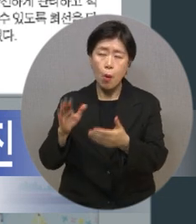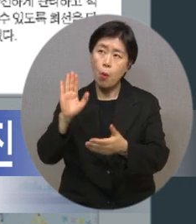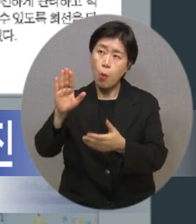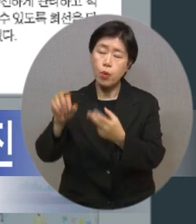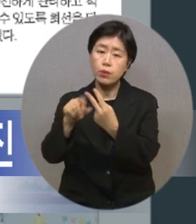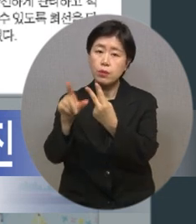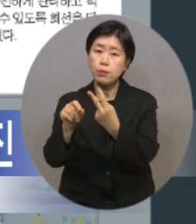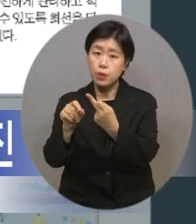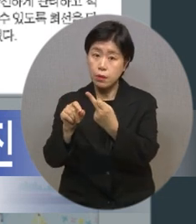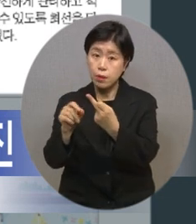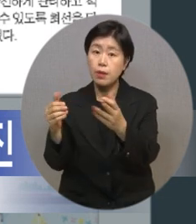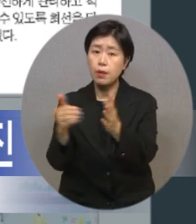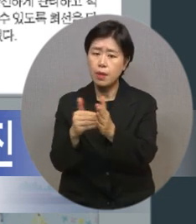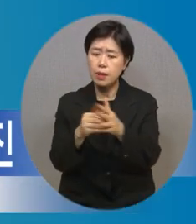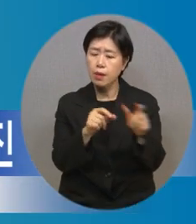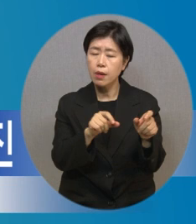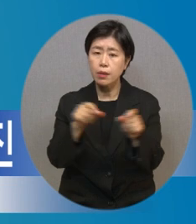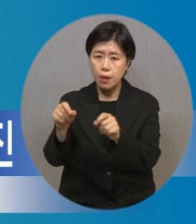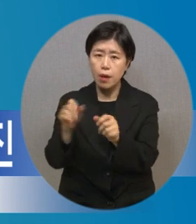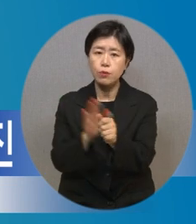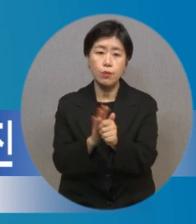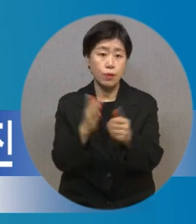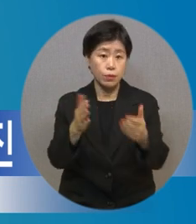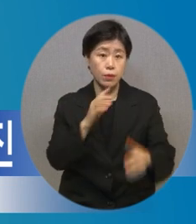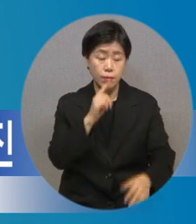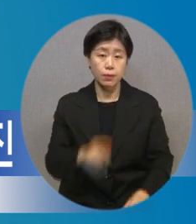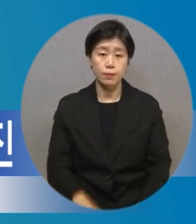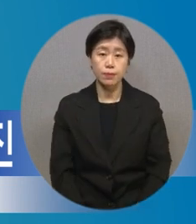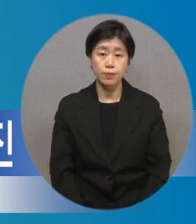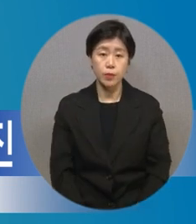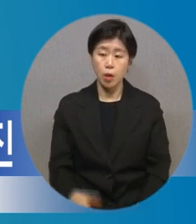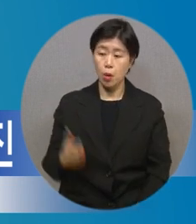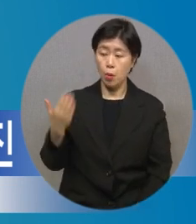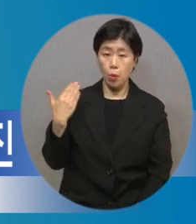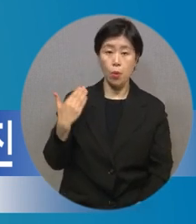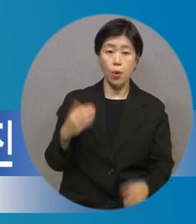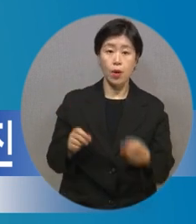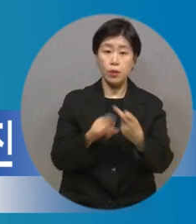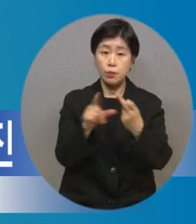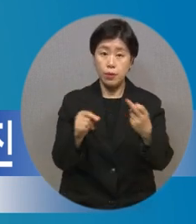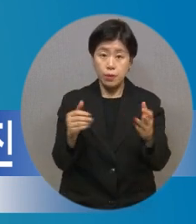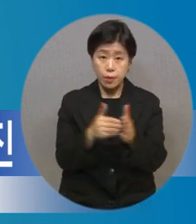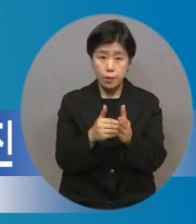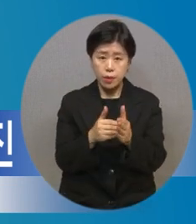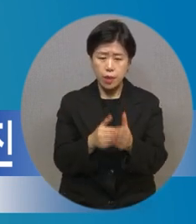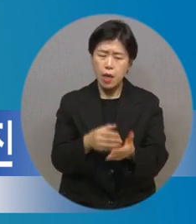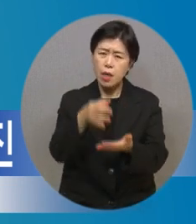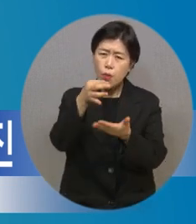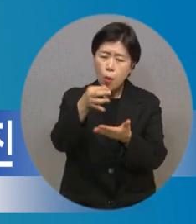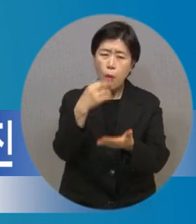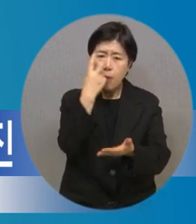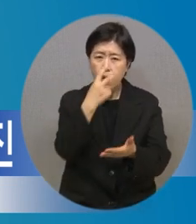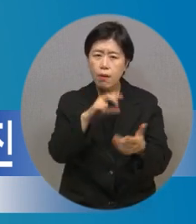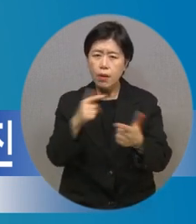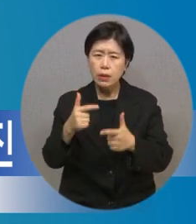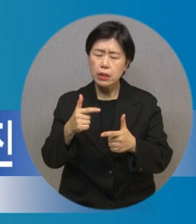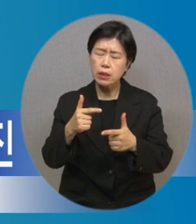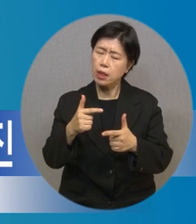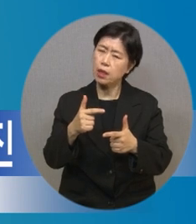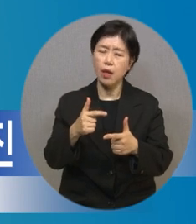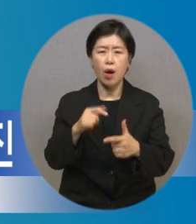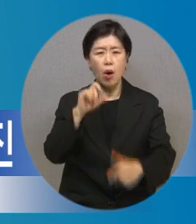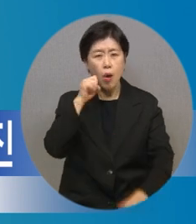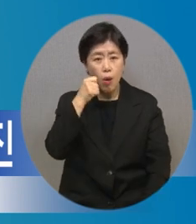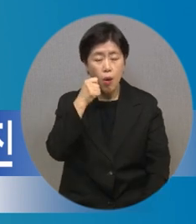연장에 추진한다고 밝혔습니다 공단은 지난해 12월까지 금전적 위험에 취약한 발달 장애인이